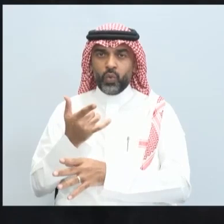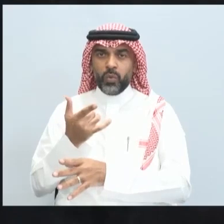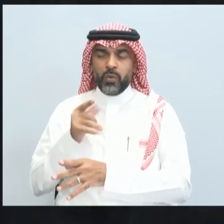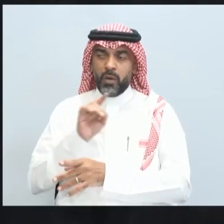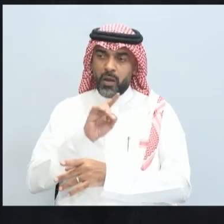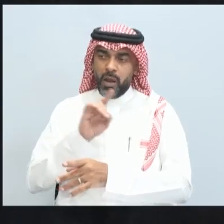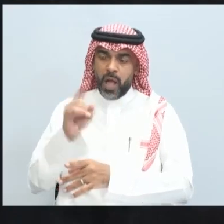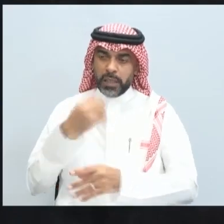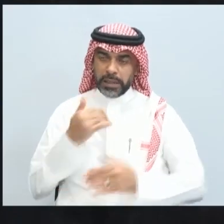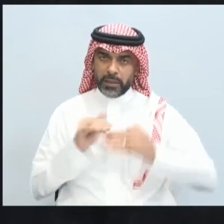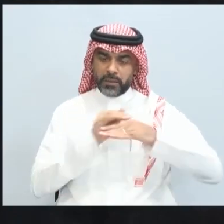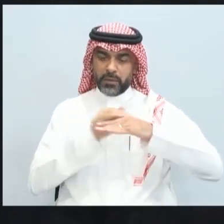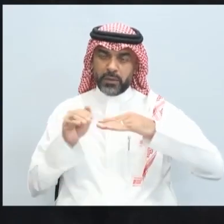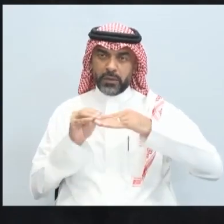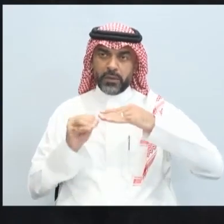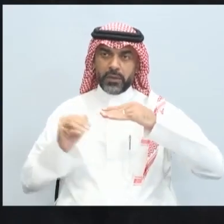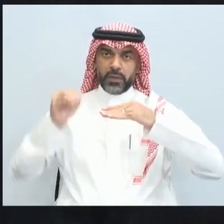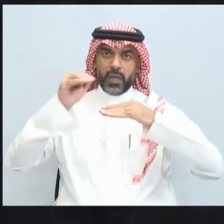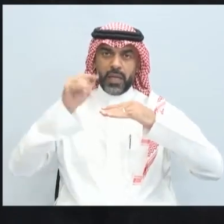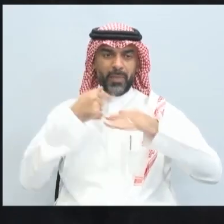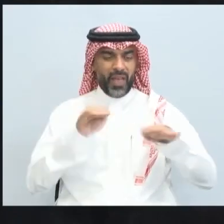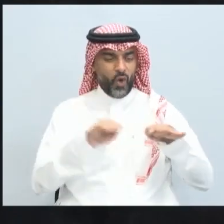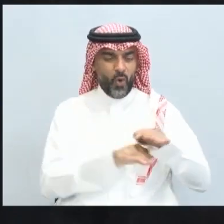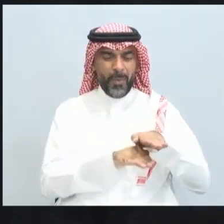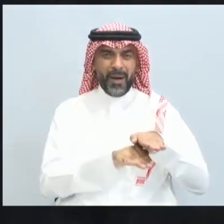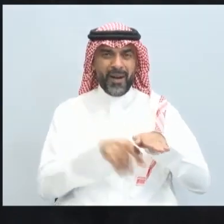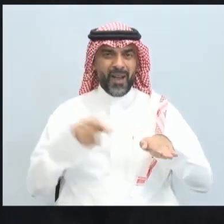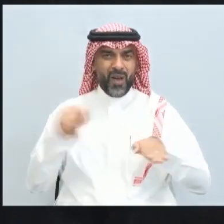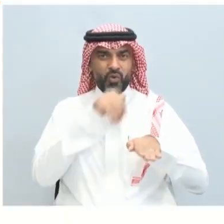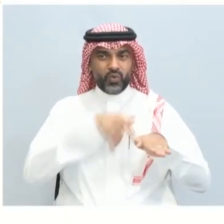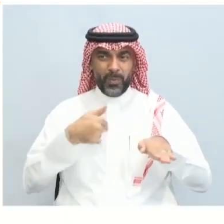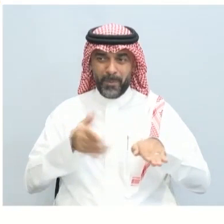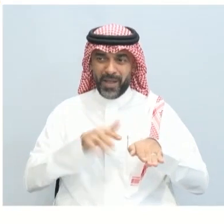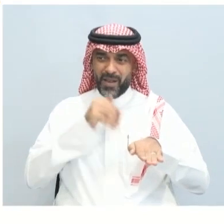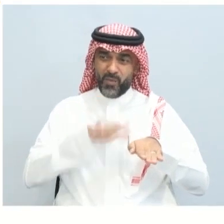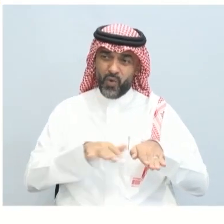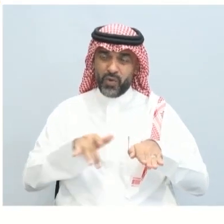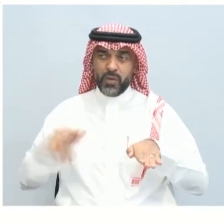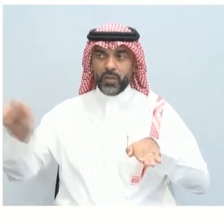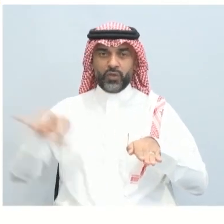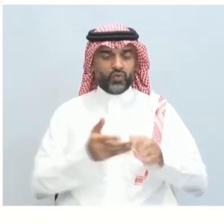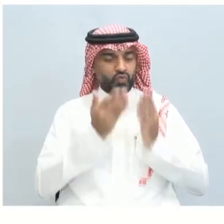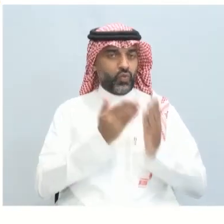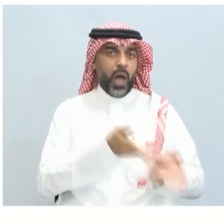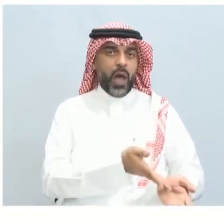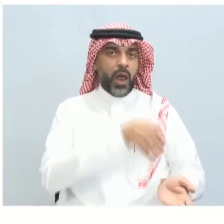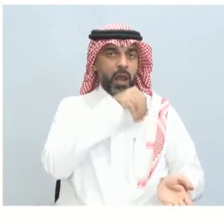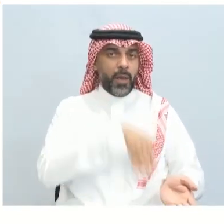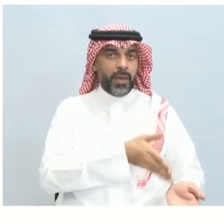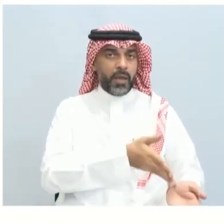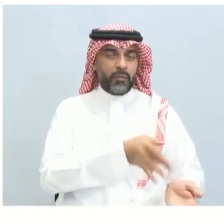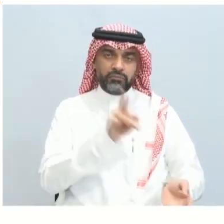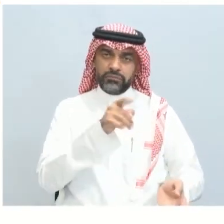اللهم لا تجعل قبري وثني يعبدا الامر الثالث النبي صلى الله عليه وسلم